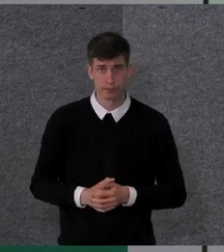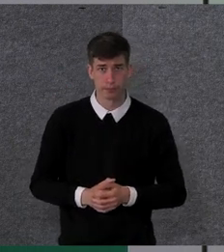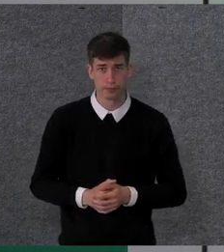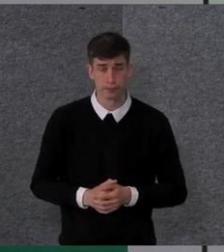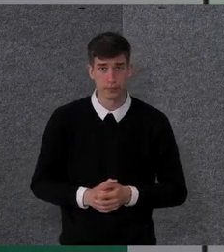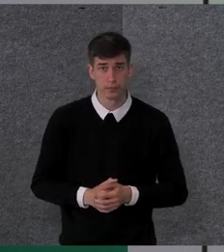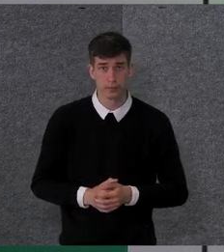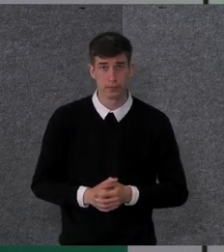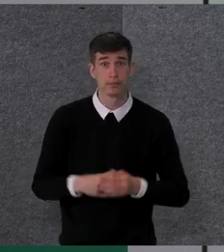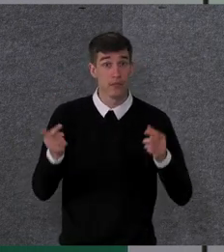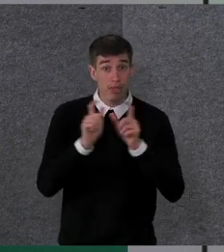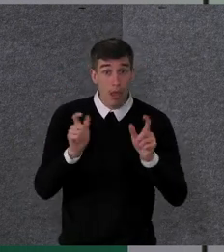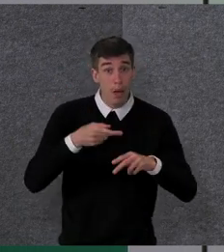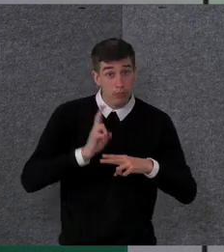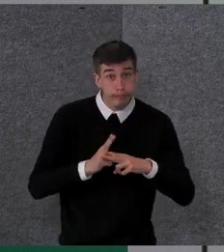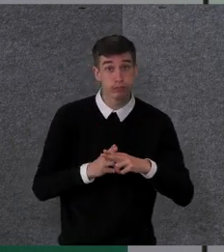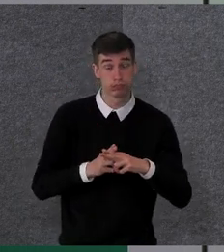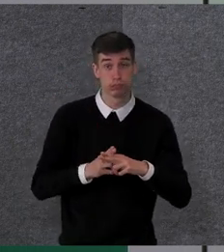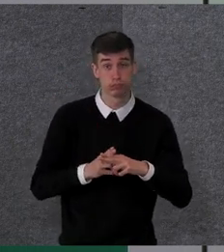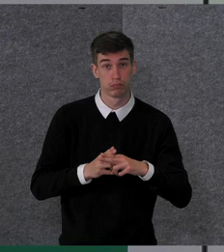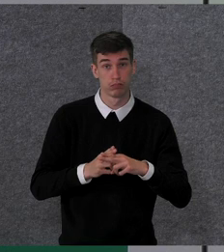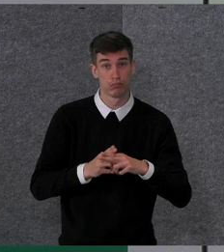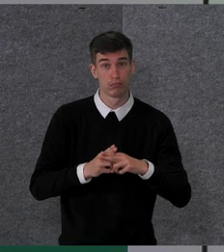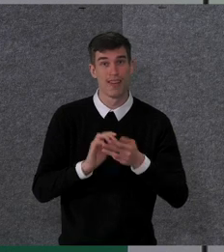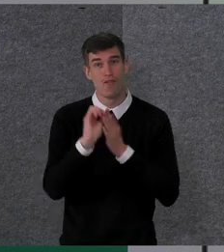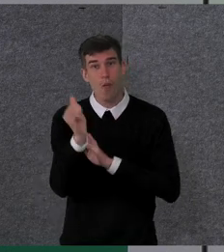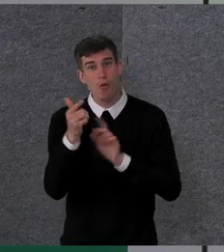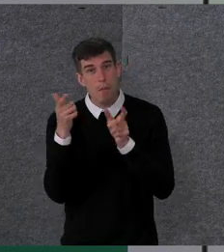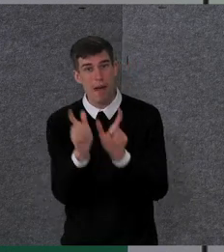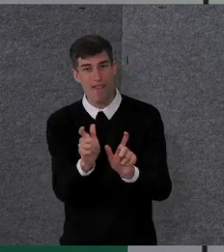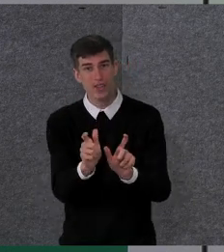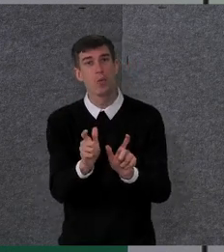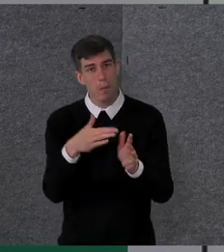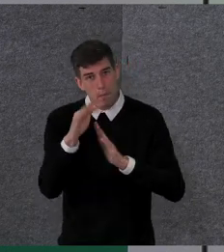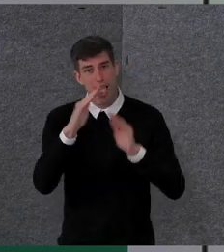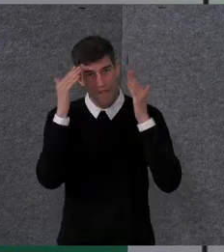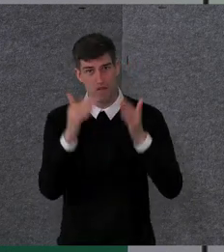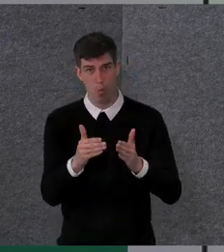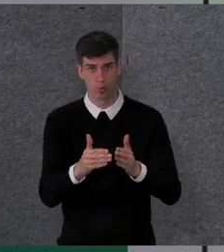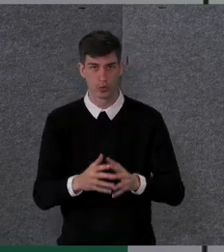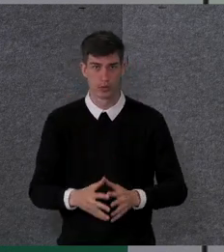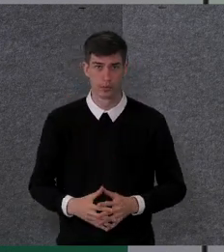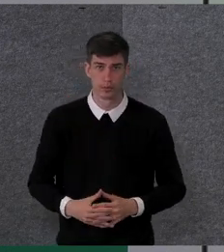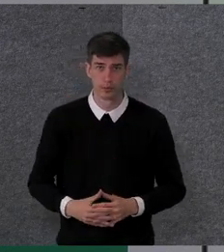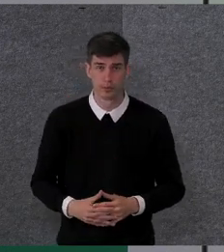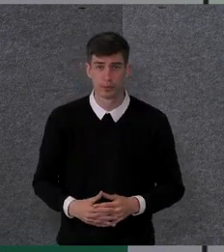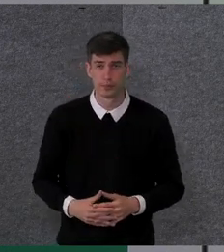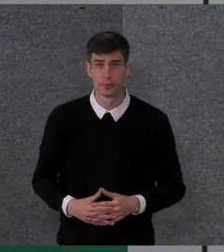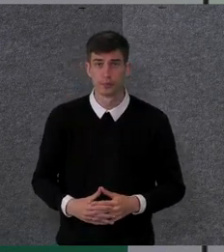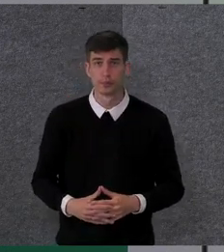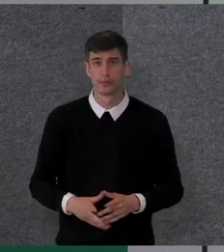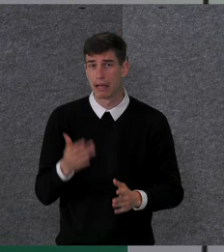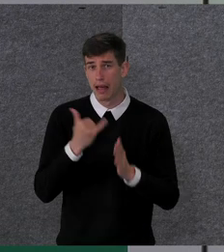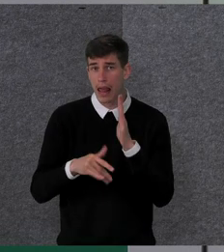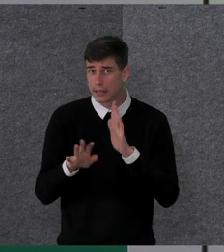weitermachen, weitermachen. Prävention muss endlich wieder gestärkt werden. Und last but not least,